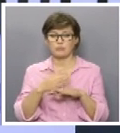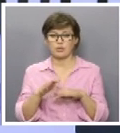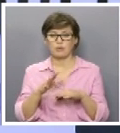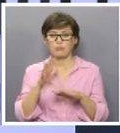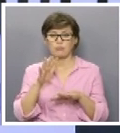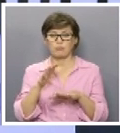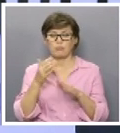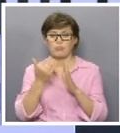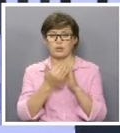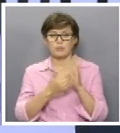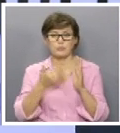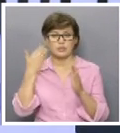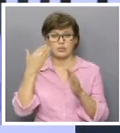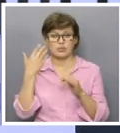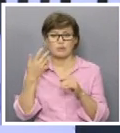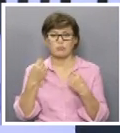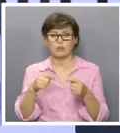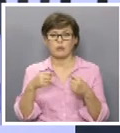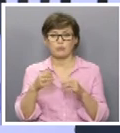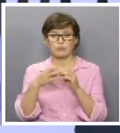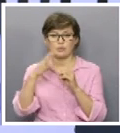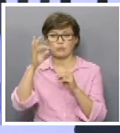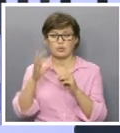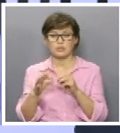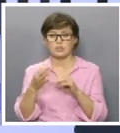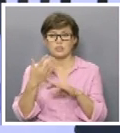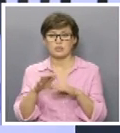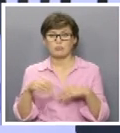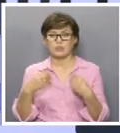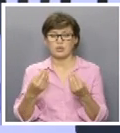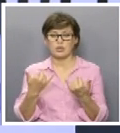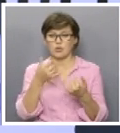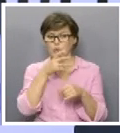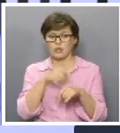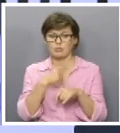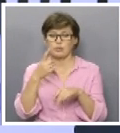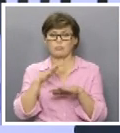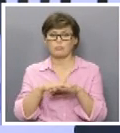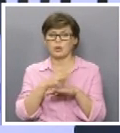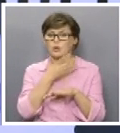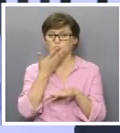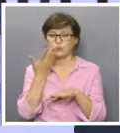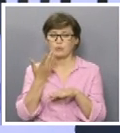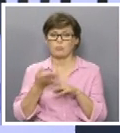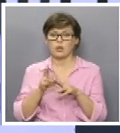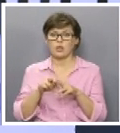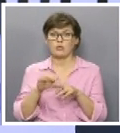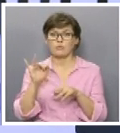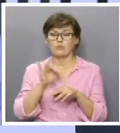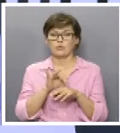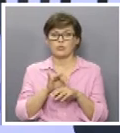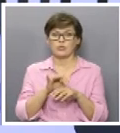бұл жеңілдетілген. Нарықта 14%-мен несие беретін қазіргі таңда бірде-бір банк жоқ. Яғни бұл